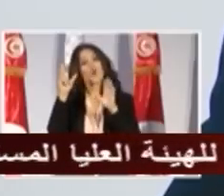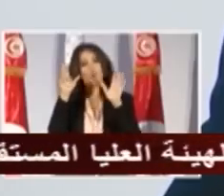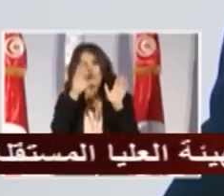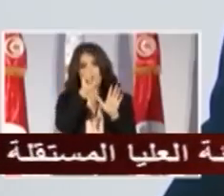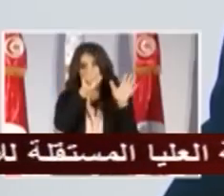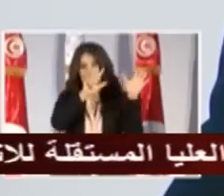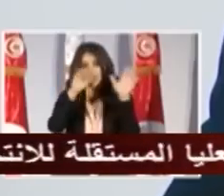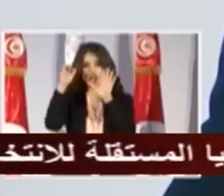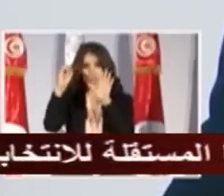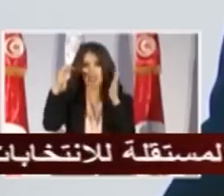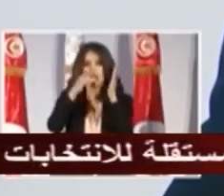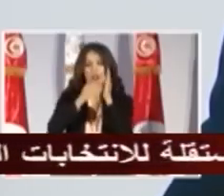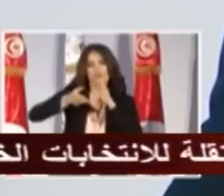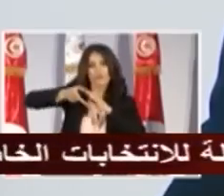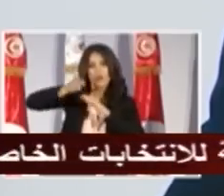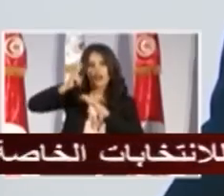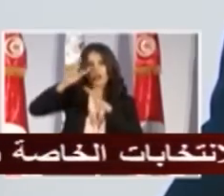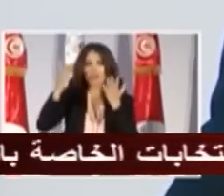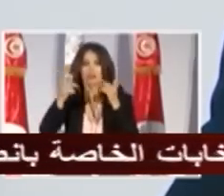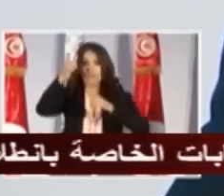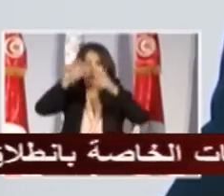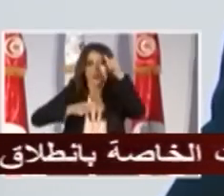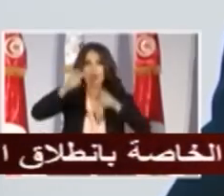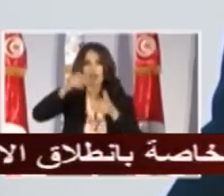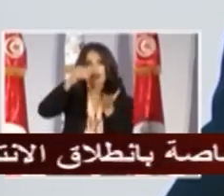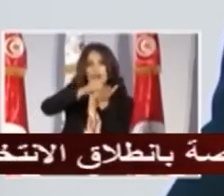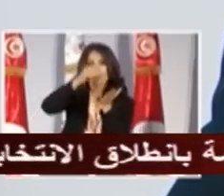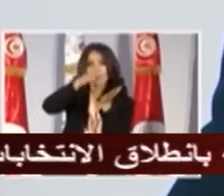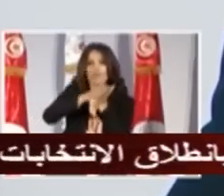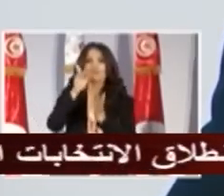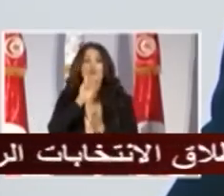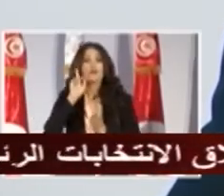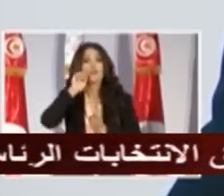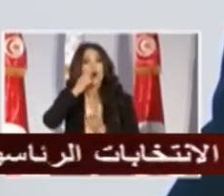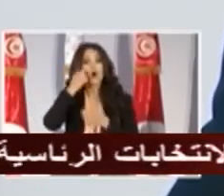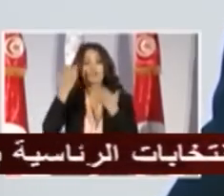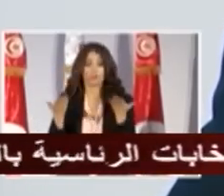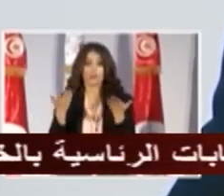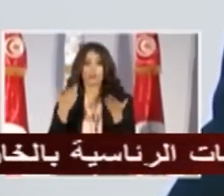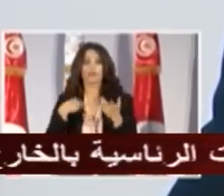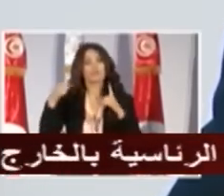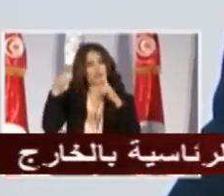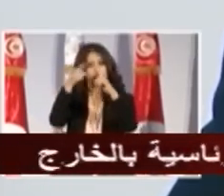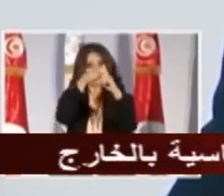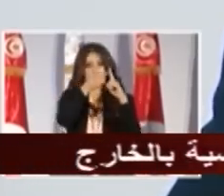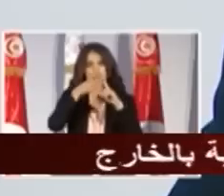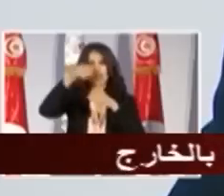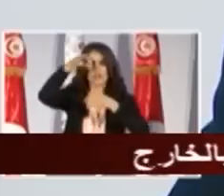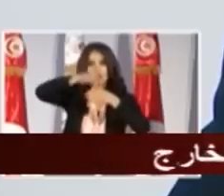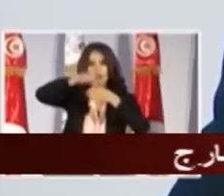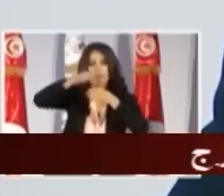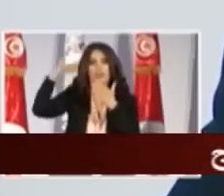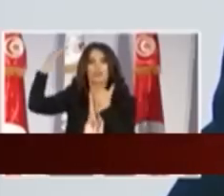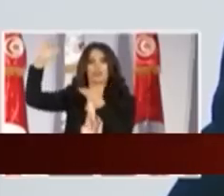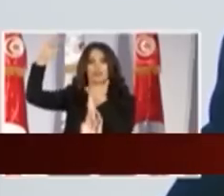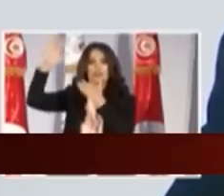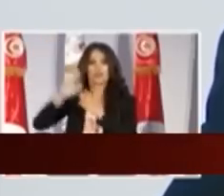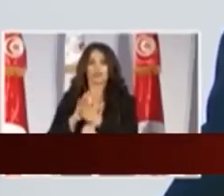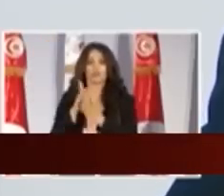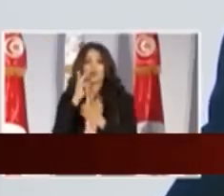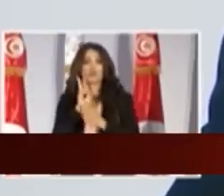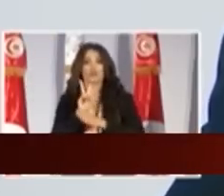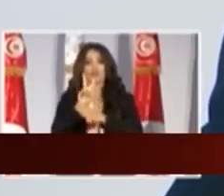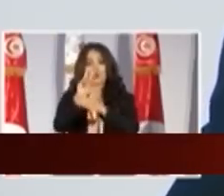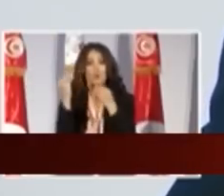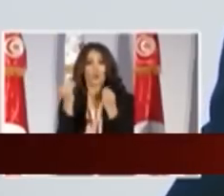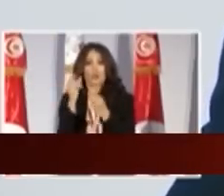وخمسين مسجل ومسجله معنيين بالانتخابات في الخارج كان تلاحظه في